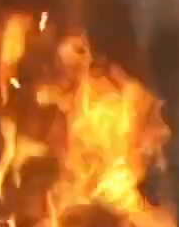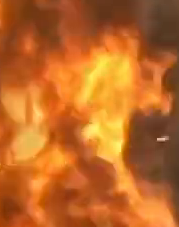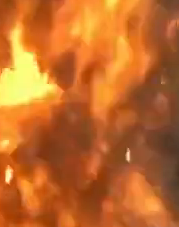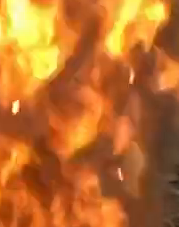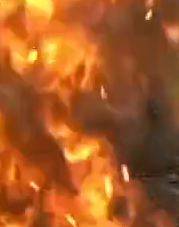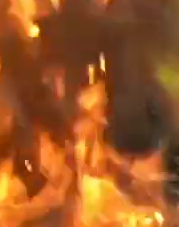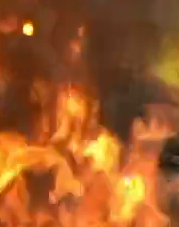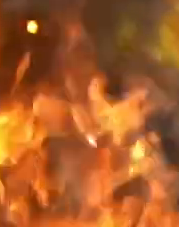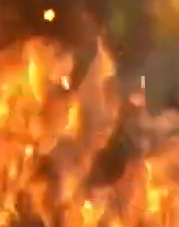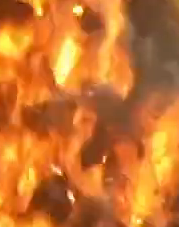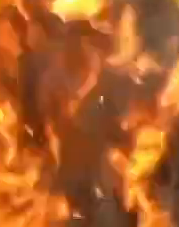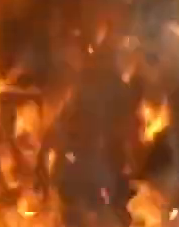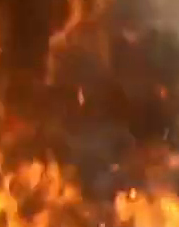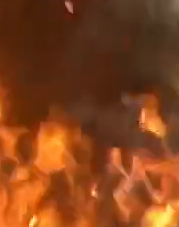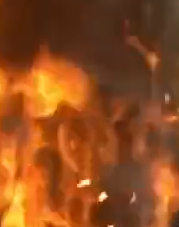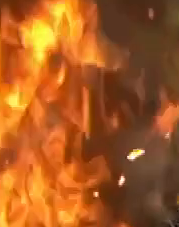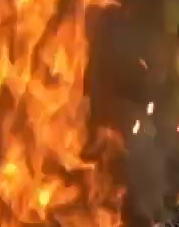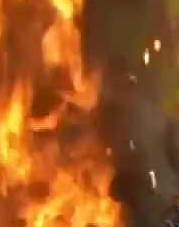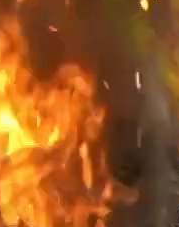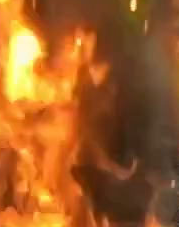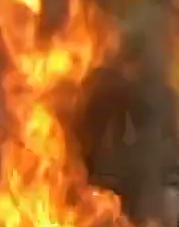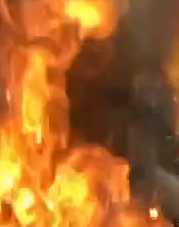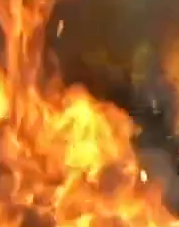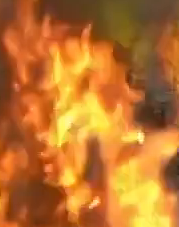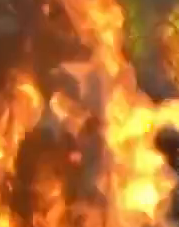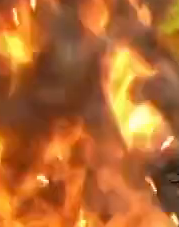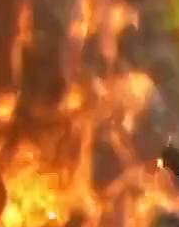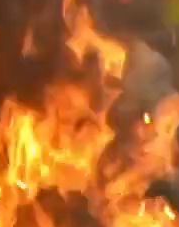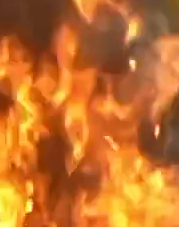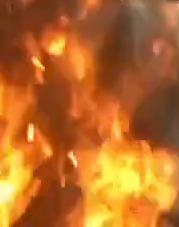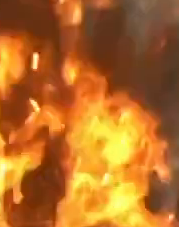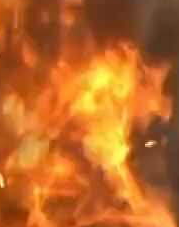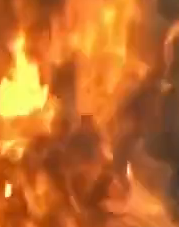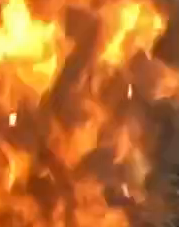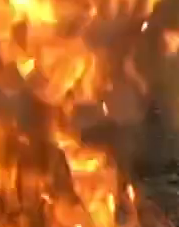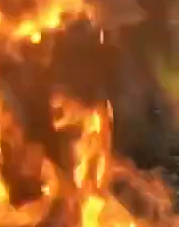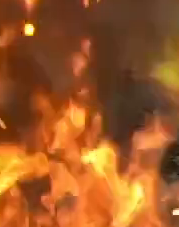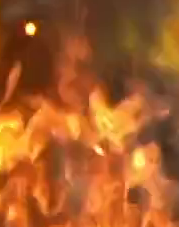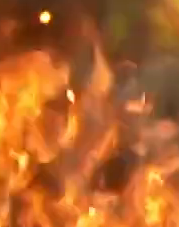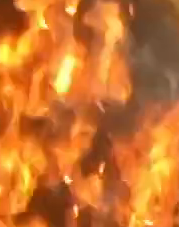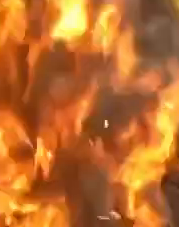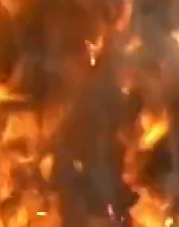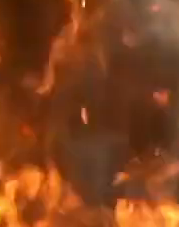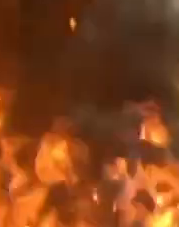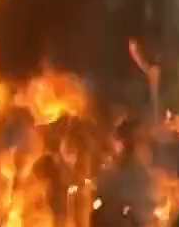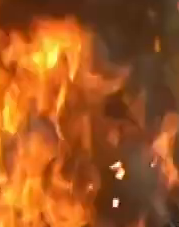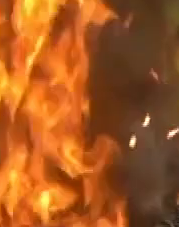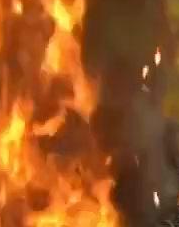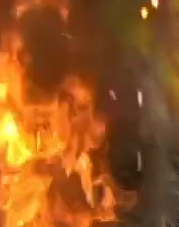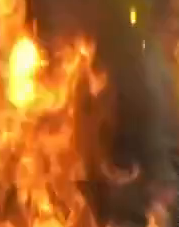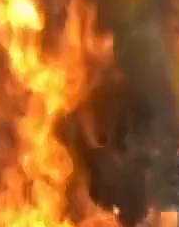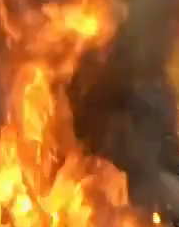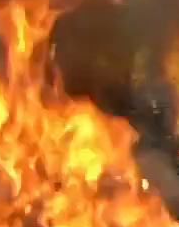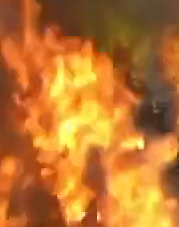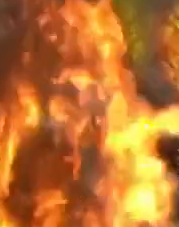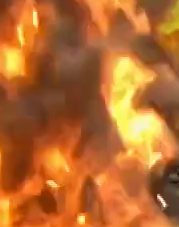тушили пожар на склоне в ущелье Кимасар в Алматы. Сухостой загорелся накануне, и пламя быстро распространилось. Более 100 человек